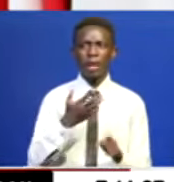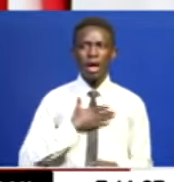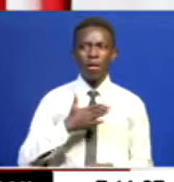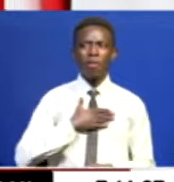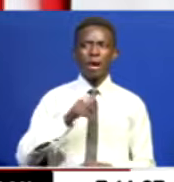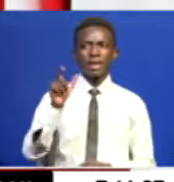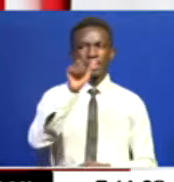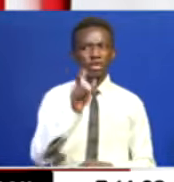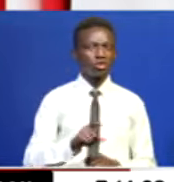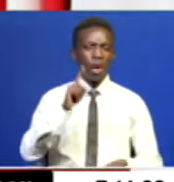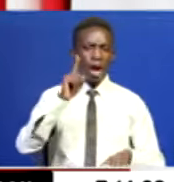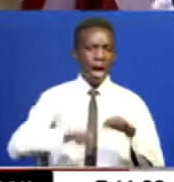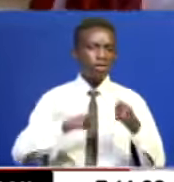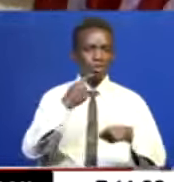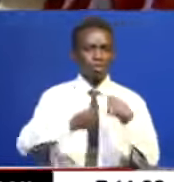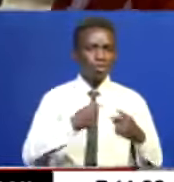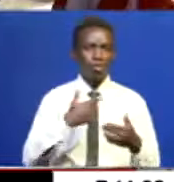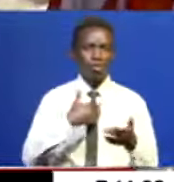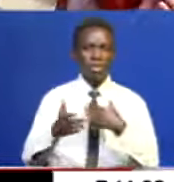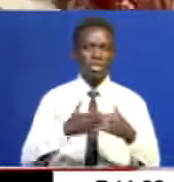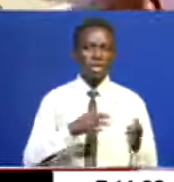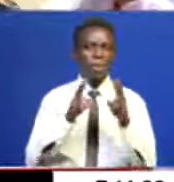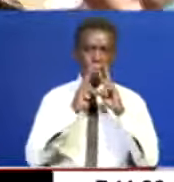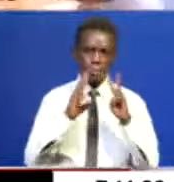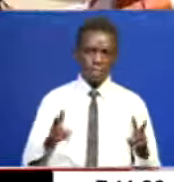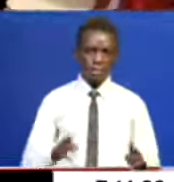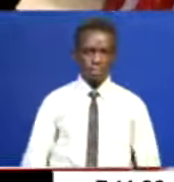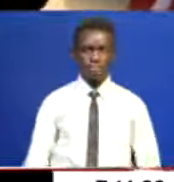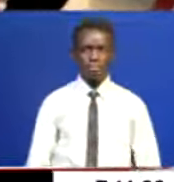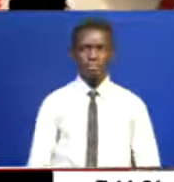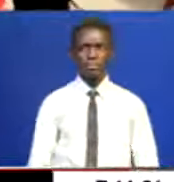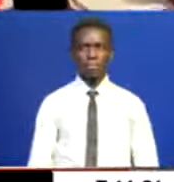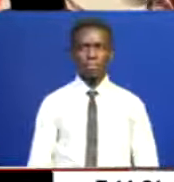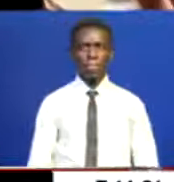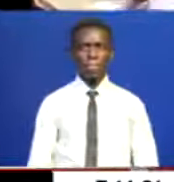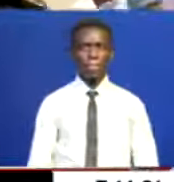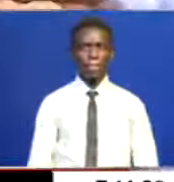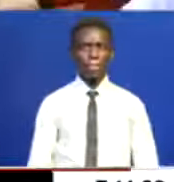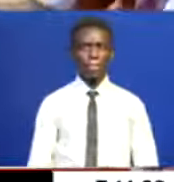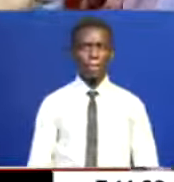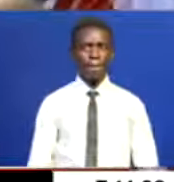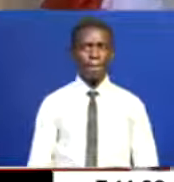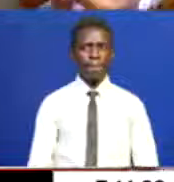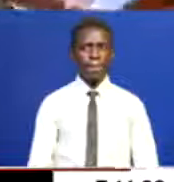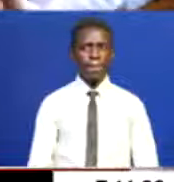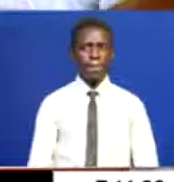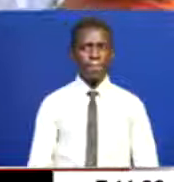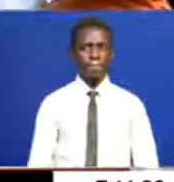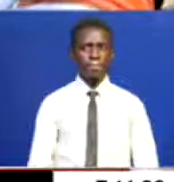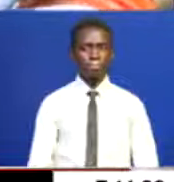without peace and stability. Gisho Kiwashira, Darubini.